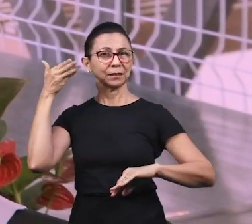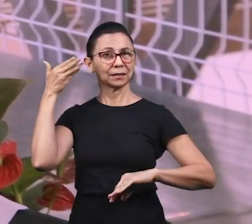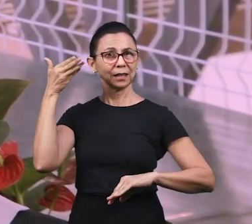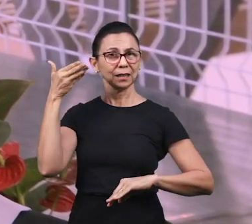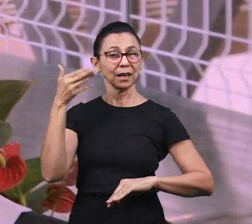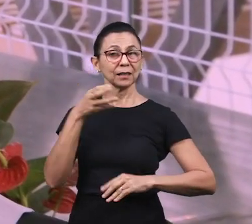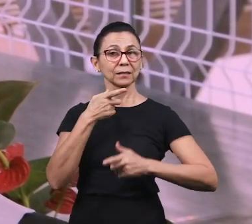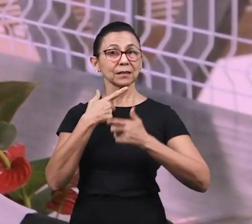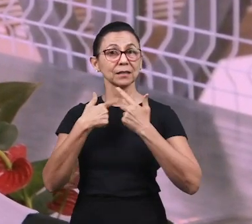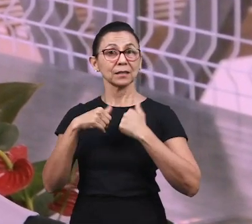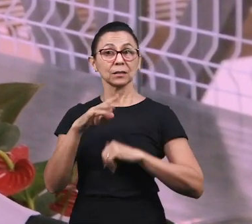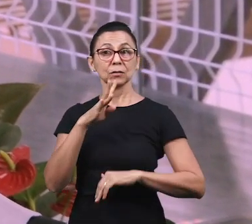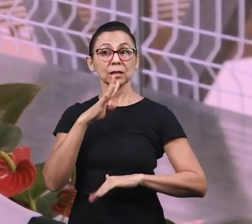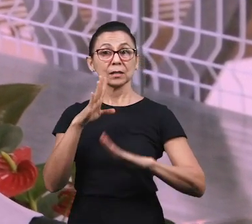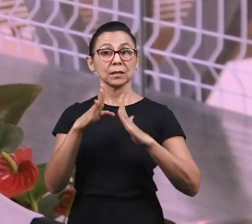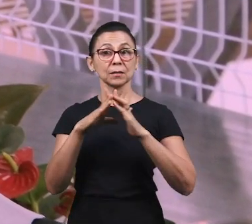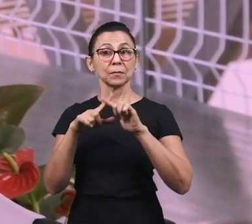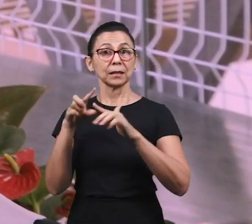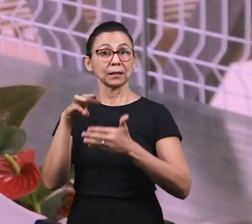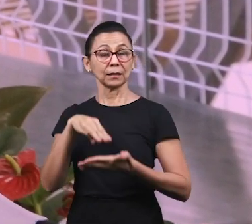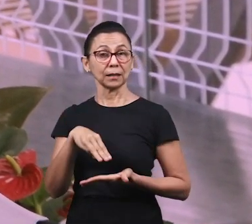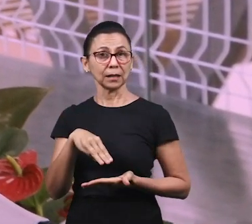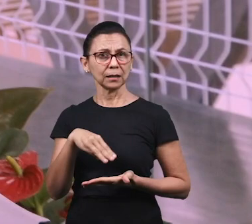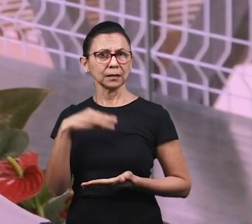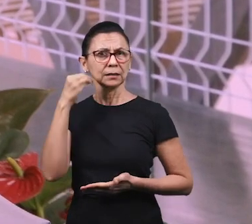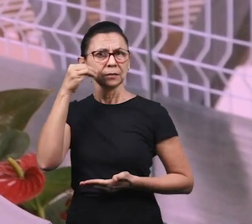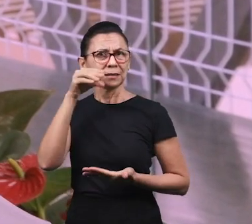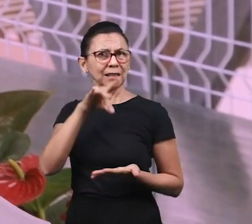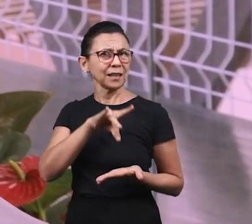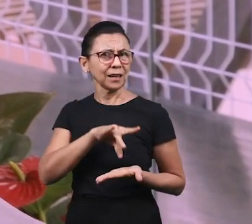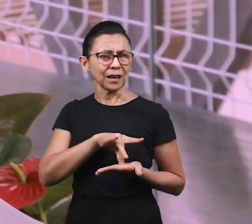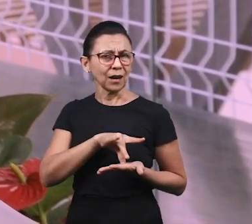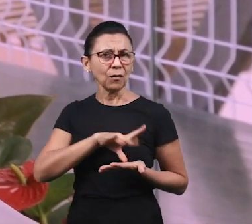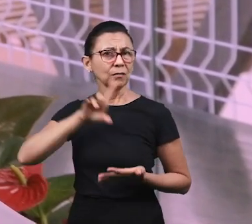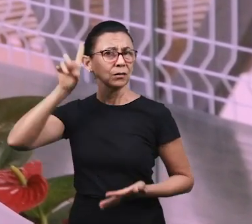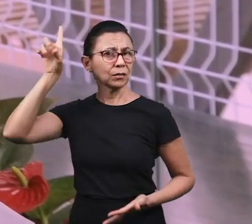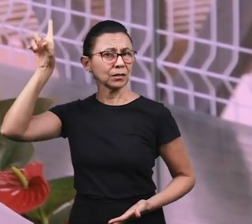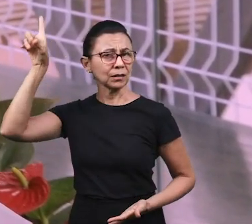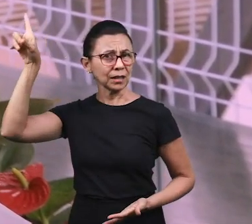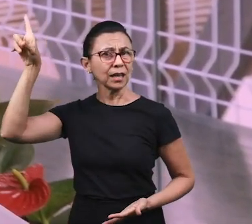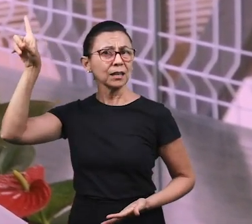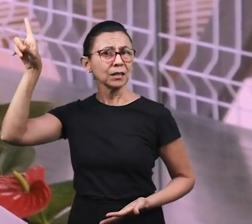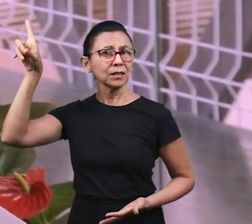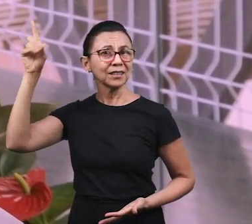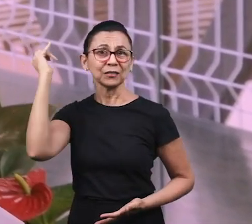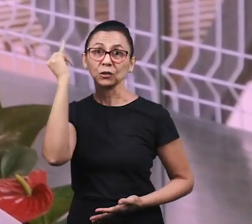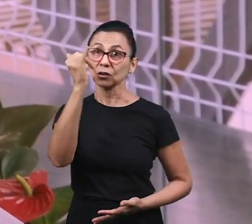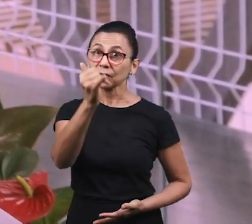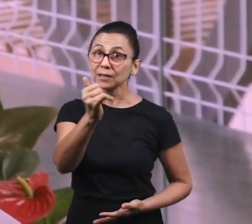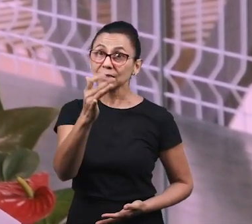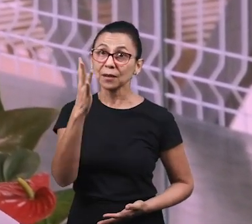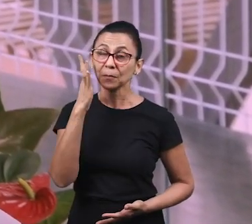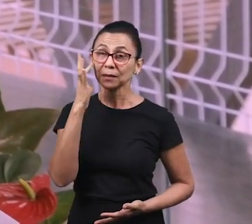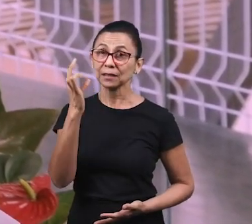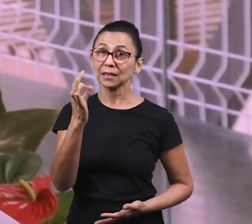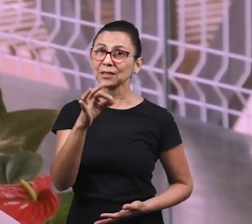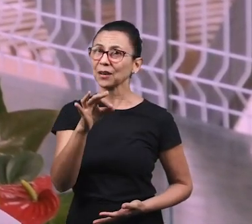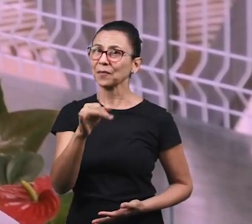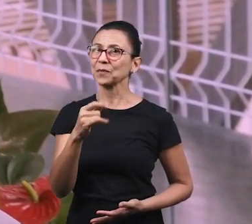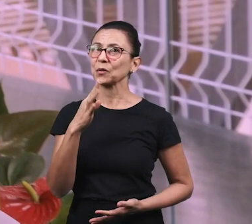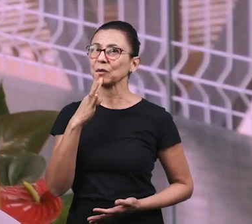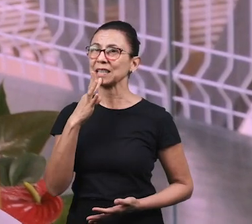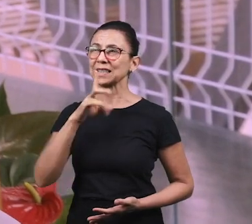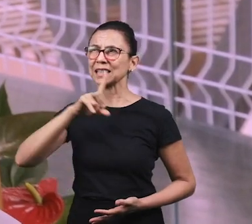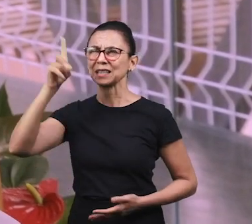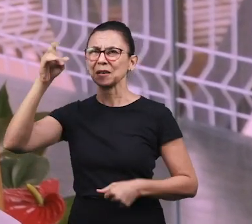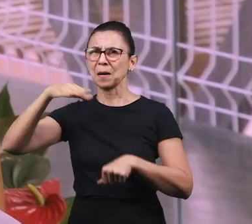vous souhaitez connaître l'Église chrétienne Maranatha et avoir une expérience réelle avec le Seigneur Dieu, je veux vous rappeler, connaître Dieu, c'est